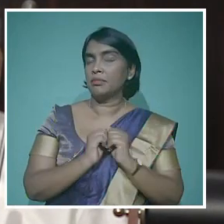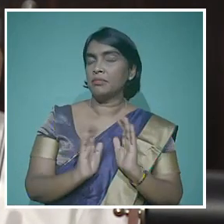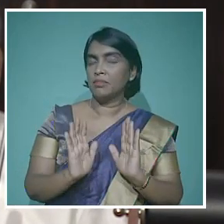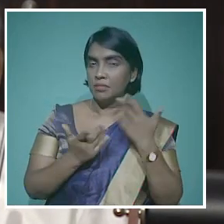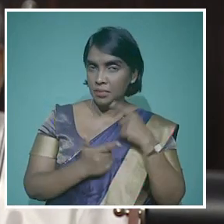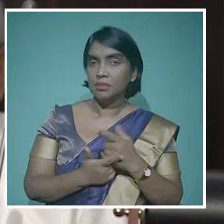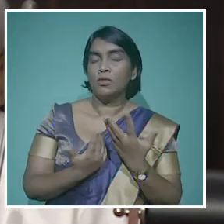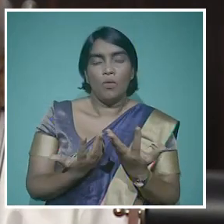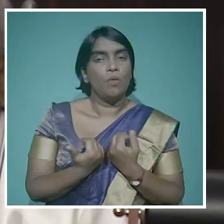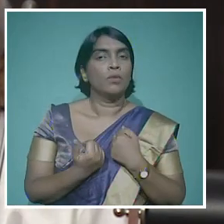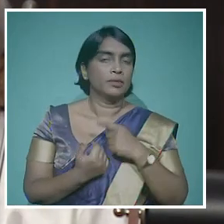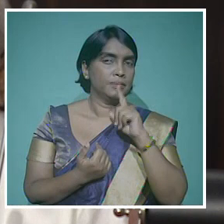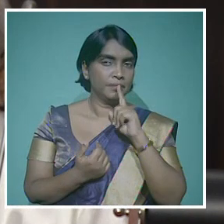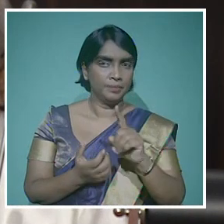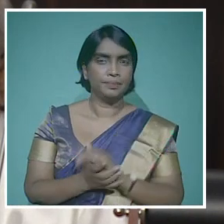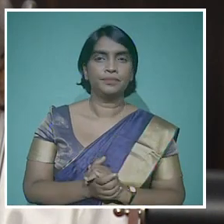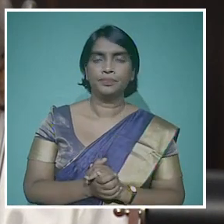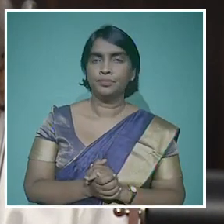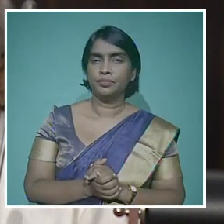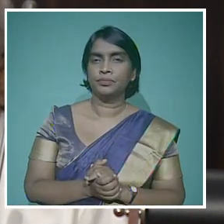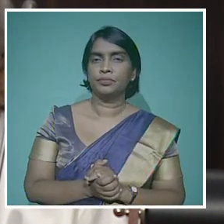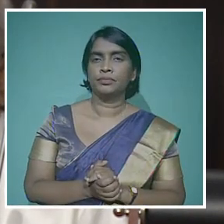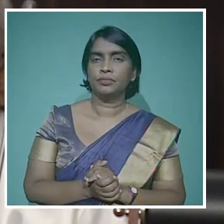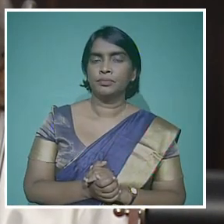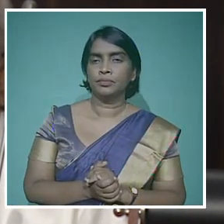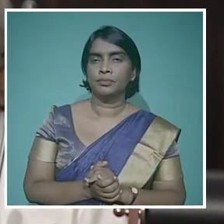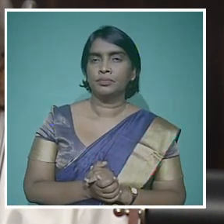අවශ්‍යතාවයද අධ්‍යයනය කර ඇති.